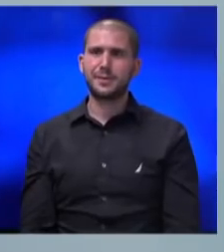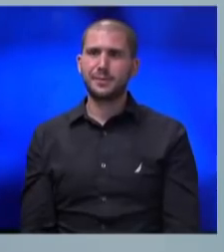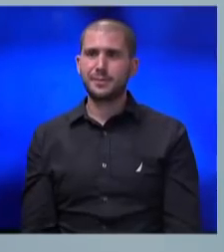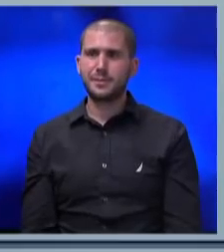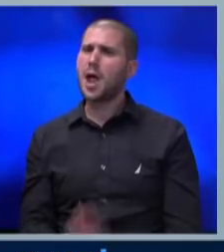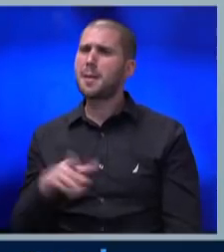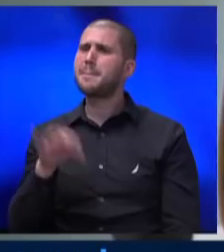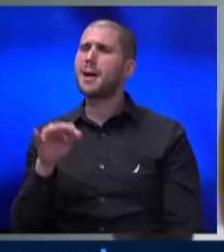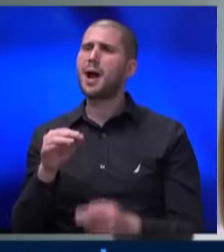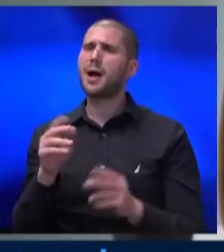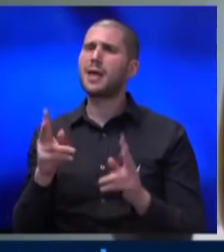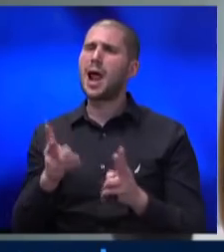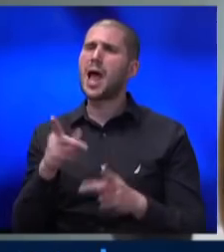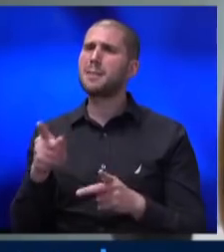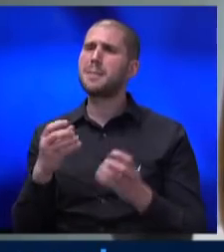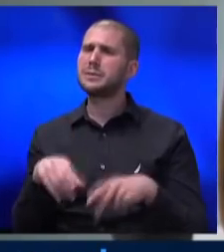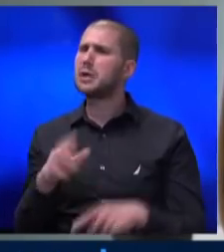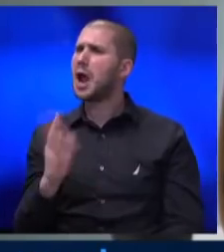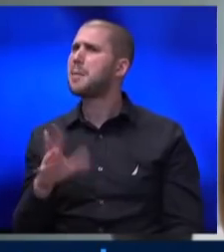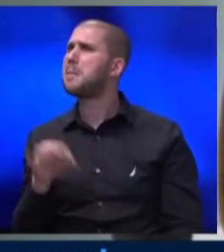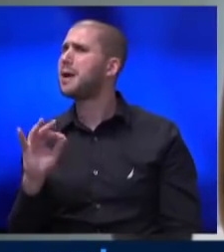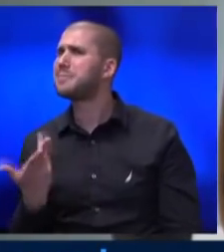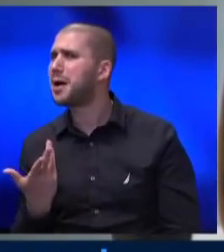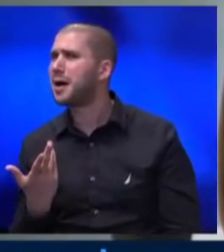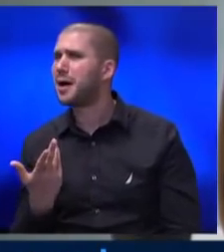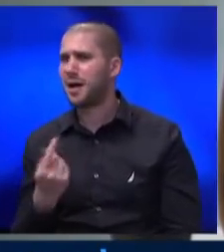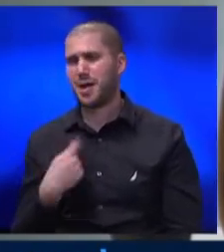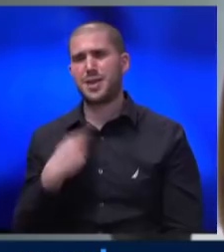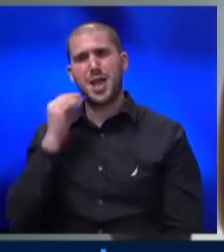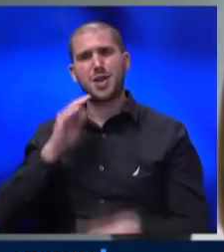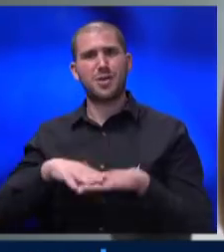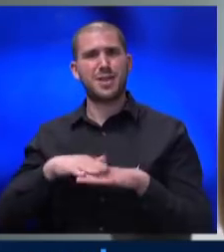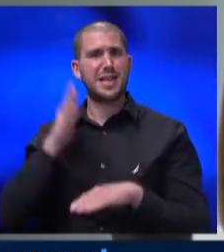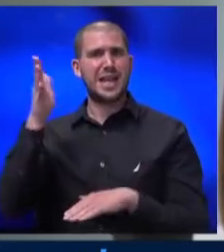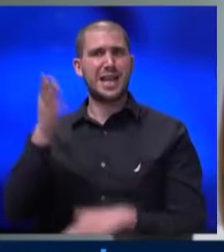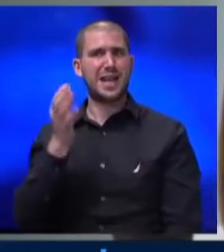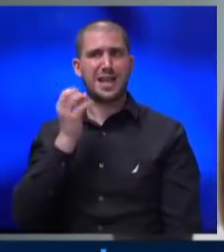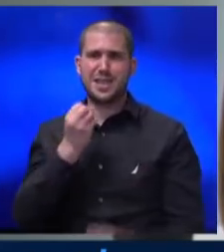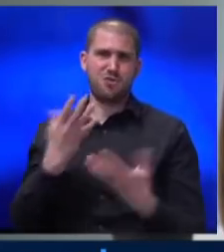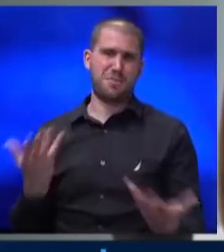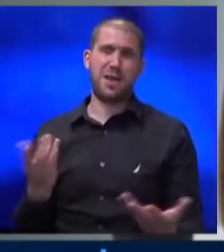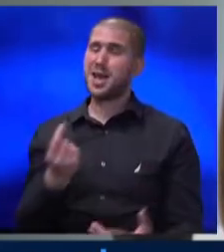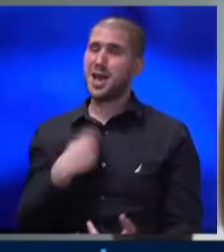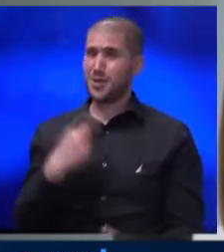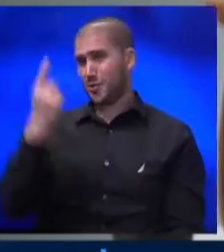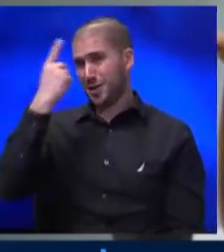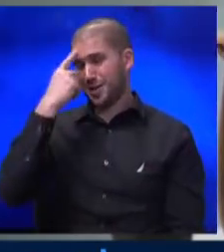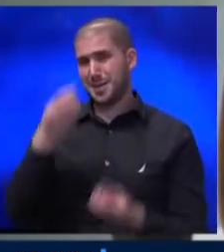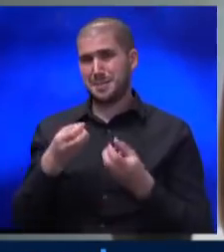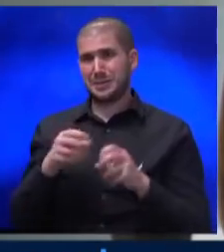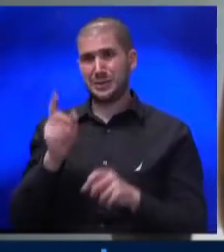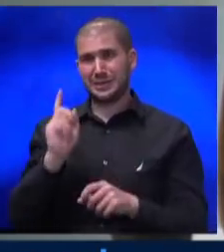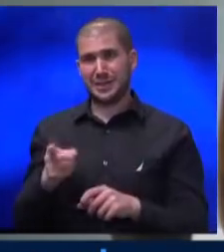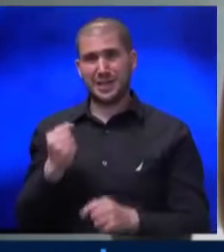למה בחרת להקפיא ביציות? מה זה למה בחרתי? אני אשת קריירה, הנשמה שלי. אני, you